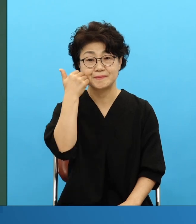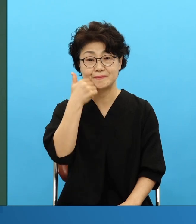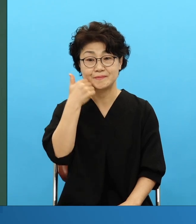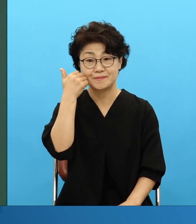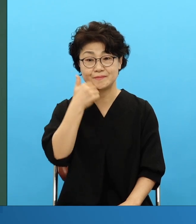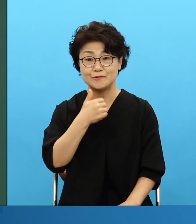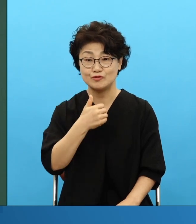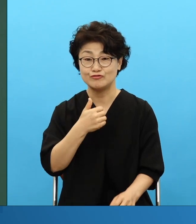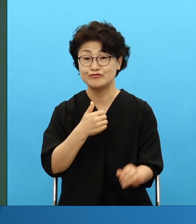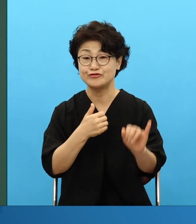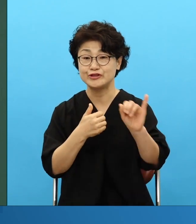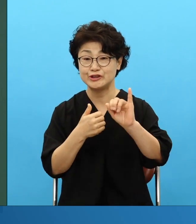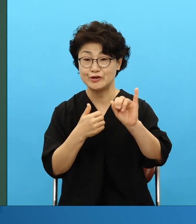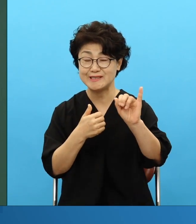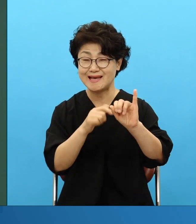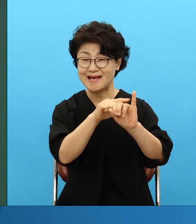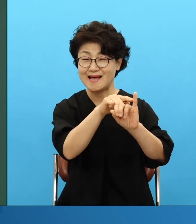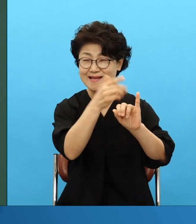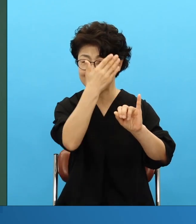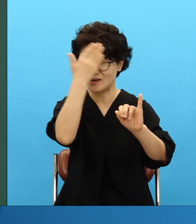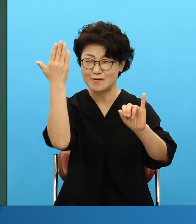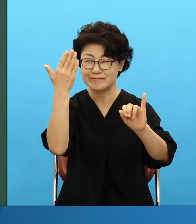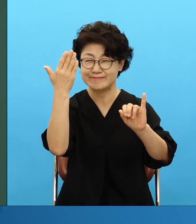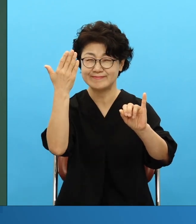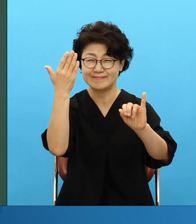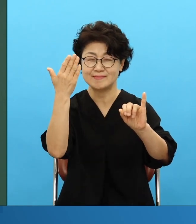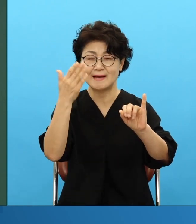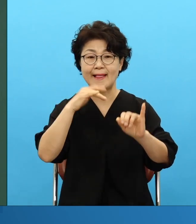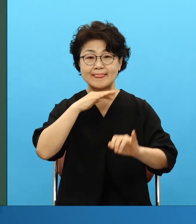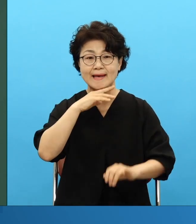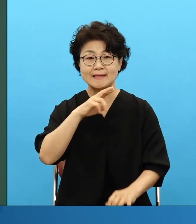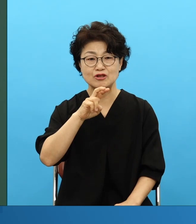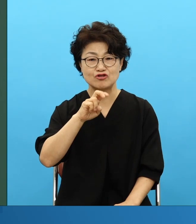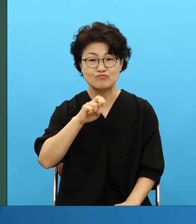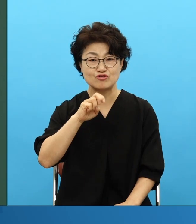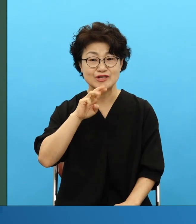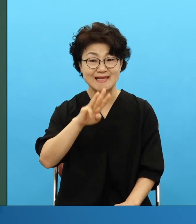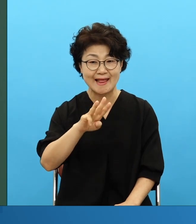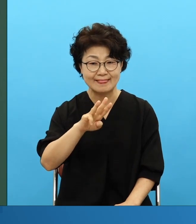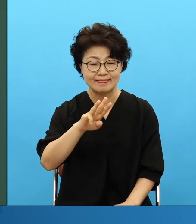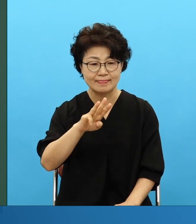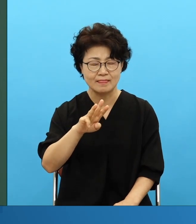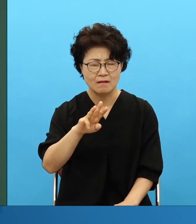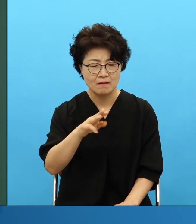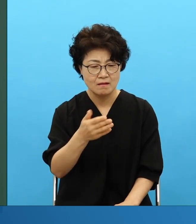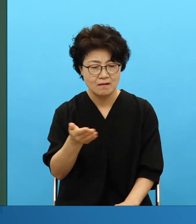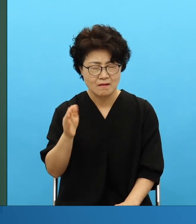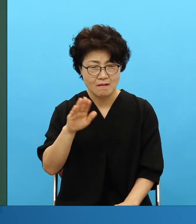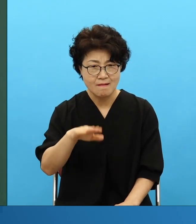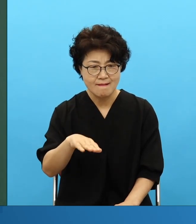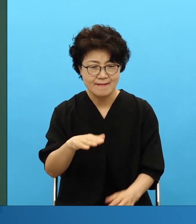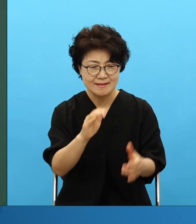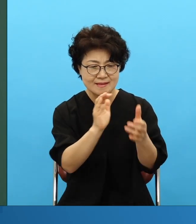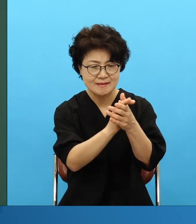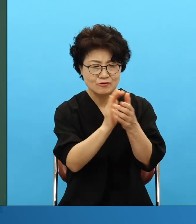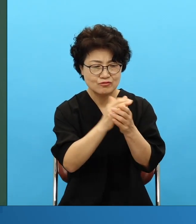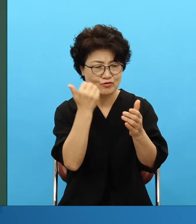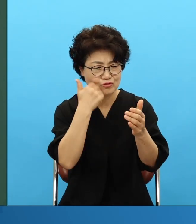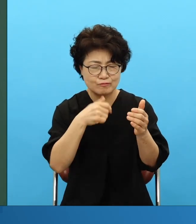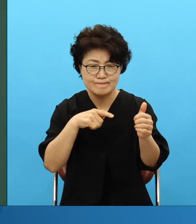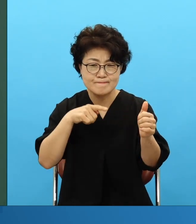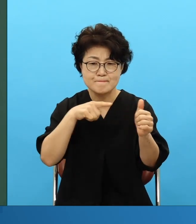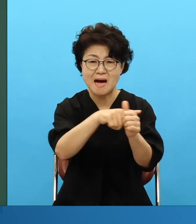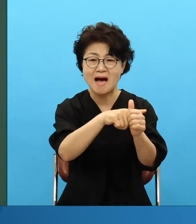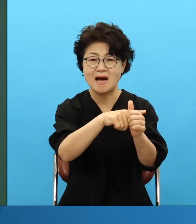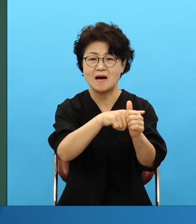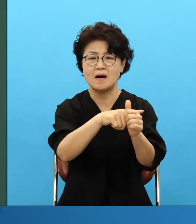된 아가씨가 자기 친구를 죽였다만 This is young lady, 23 years old, and she